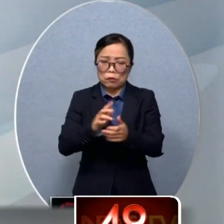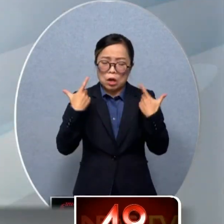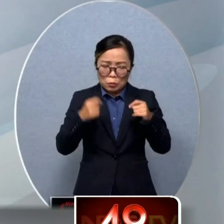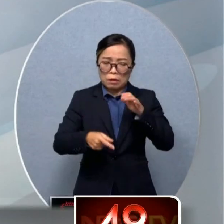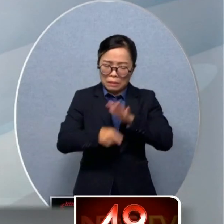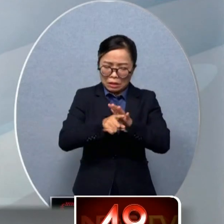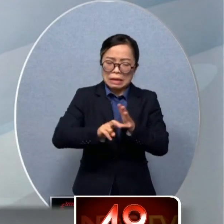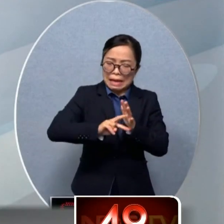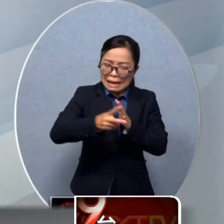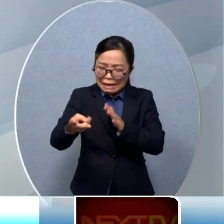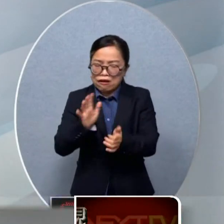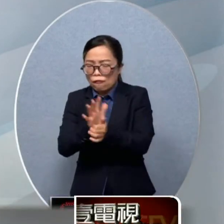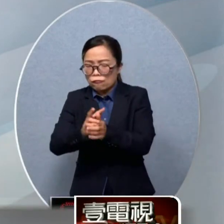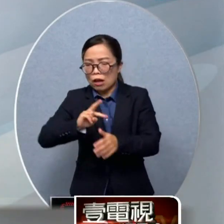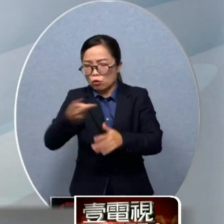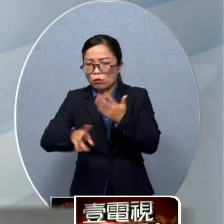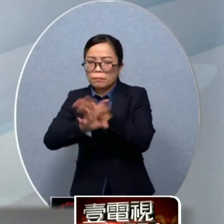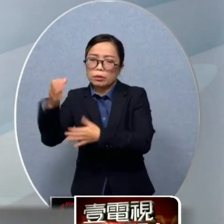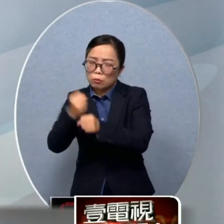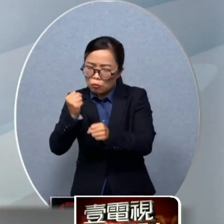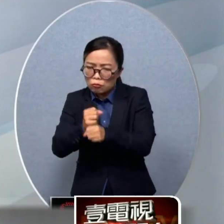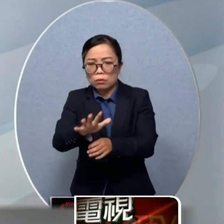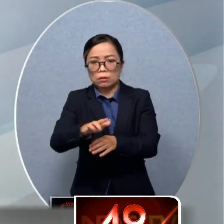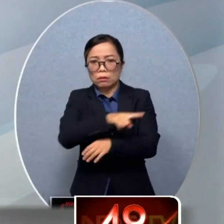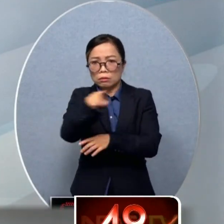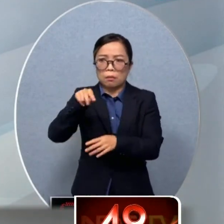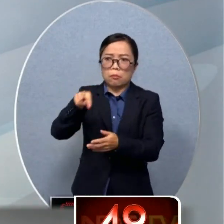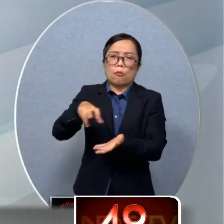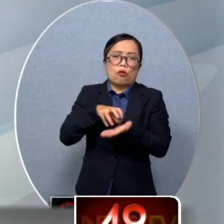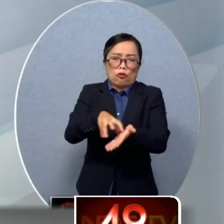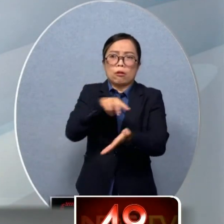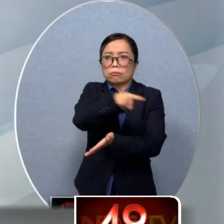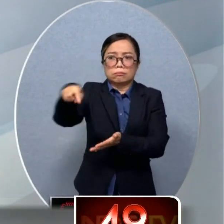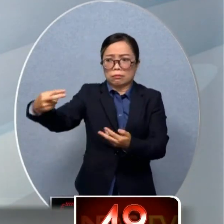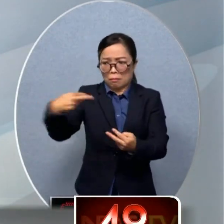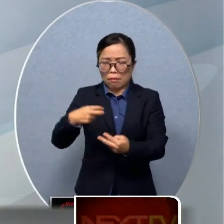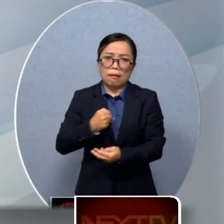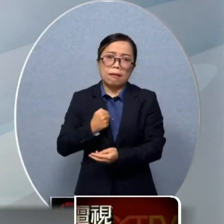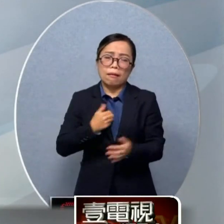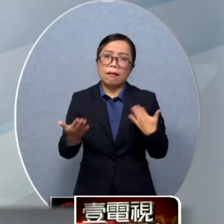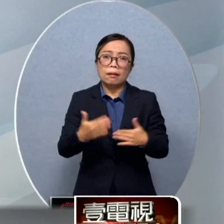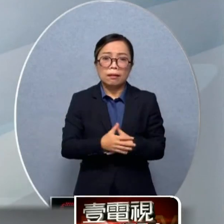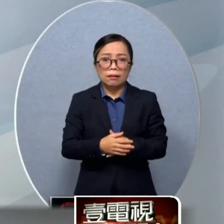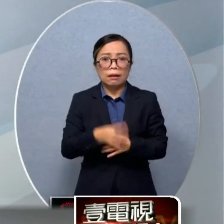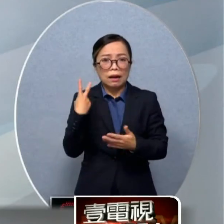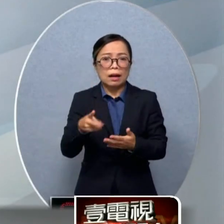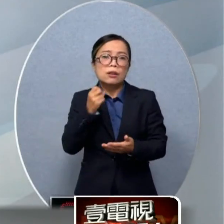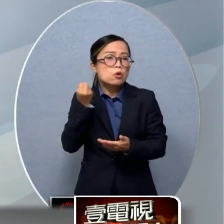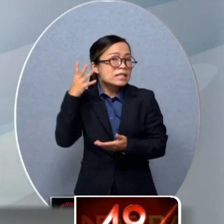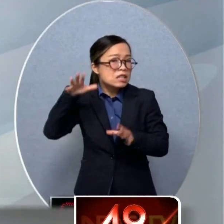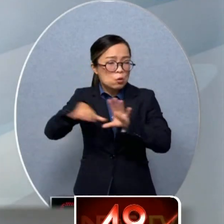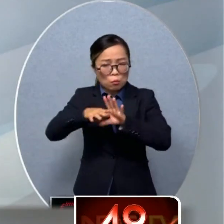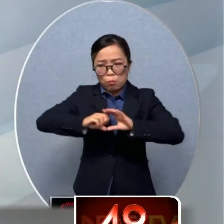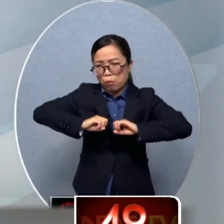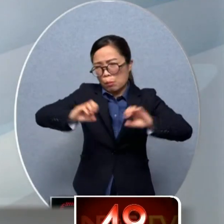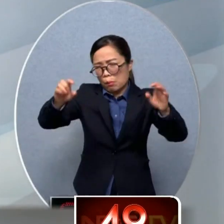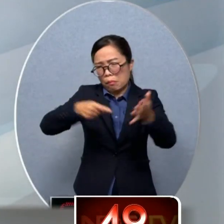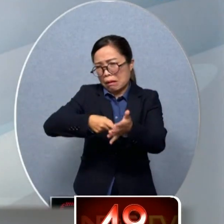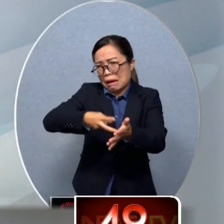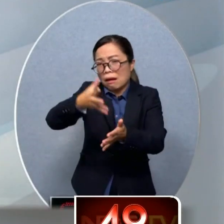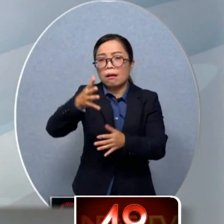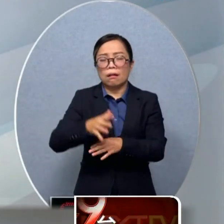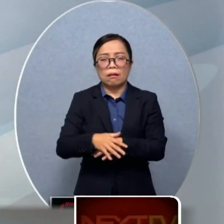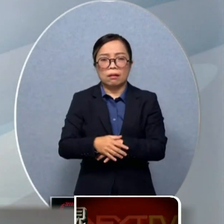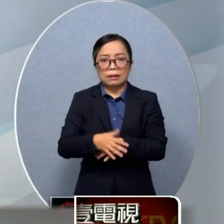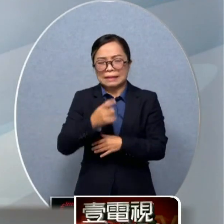他， 给他辅导啊，这个都是大家有目共睹，都很清楚的嘛。而且新闻稿已经发过好多次，也希望佳龙